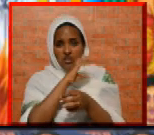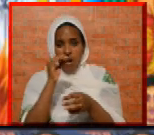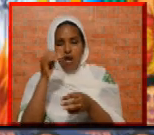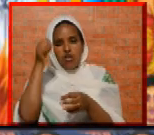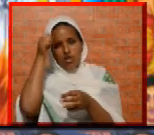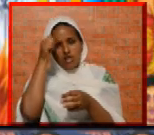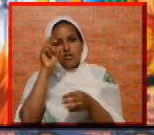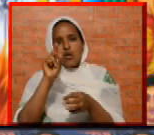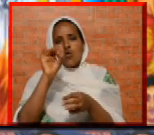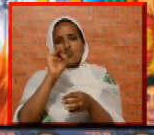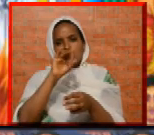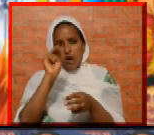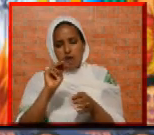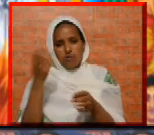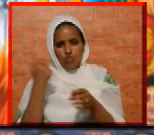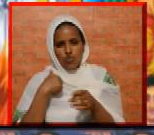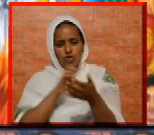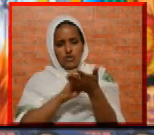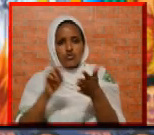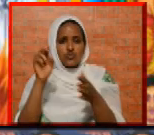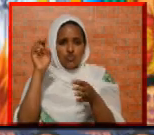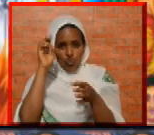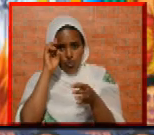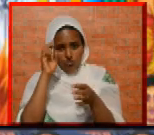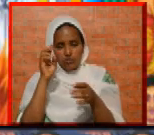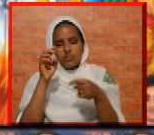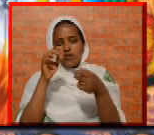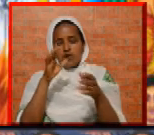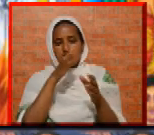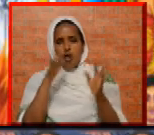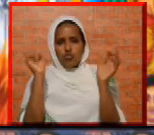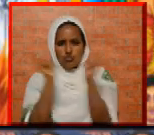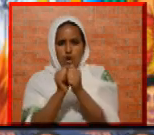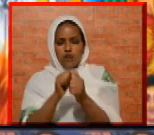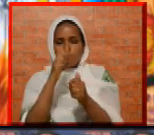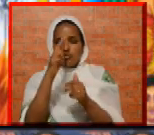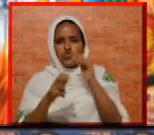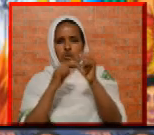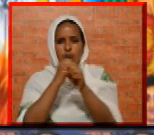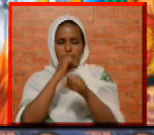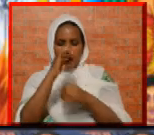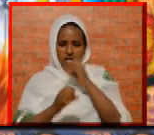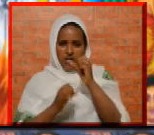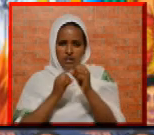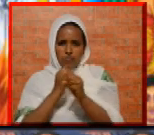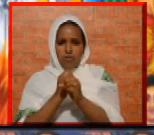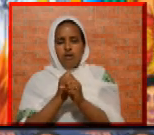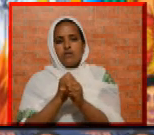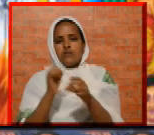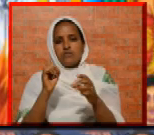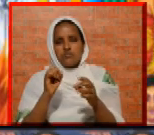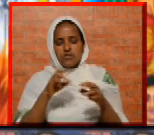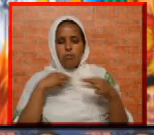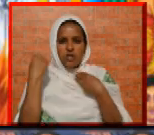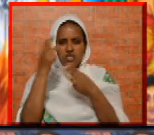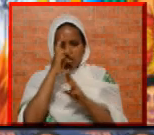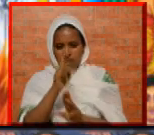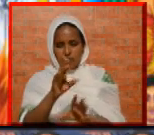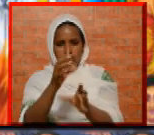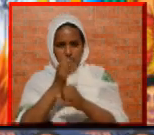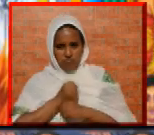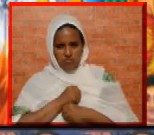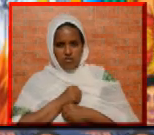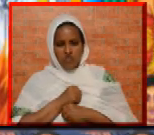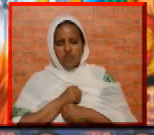ኢየሉጣ ናቸው። ቅዱስ ቂርቆስ ከእናቱ ከኢየሉጣ ጋር በሶስት ዓመት እድሜው የሰማይትነትን ክብር